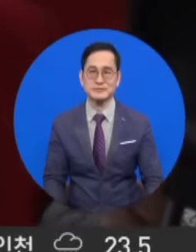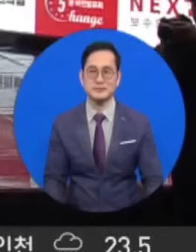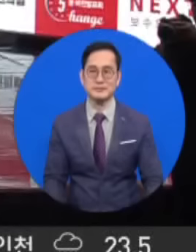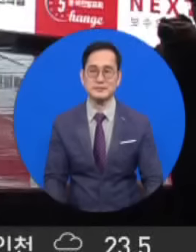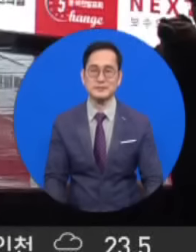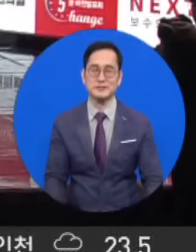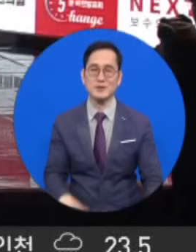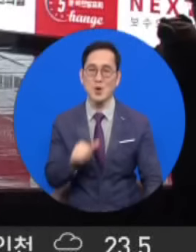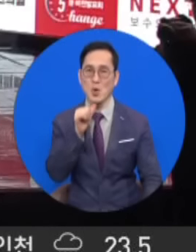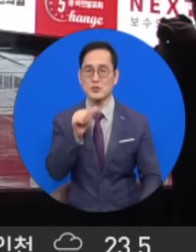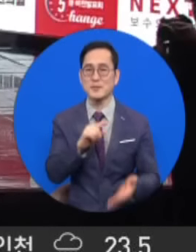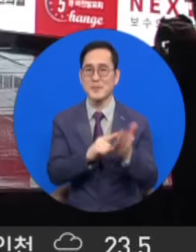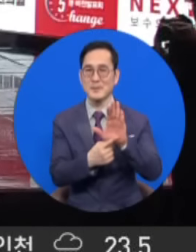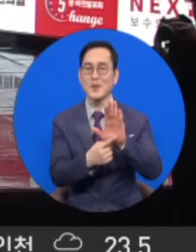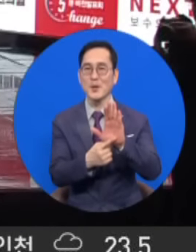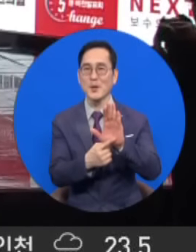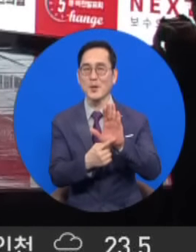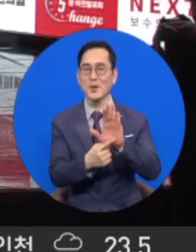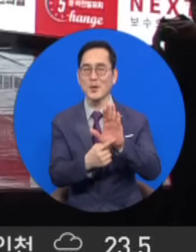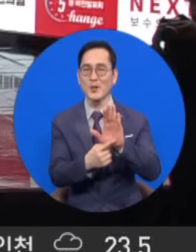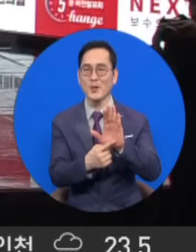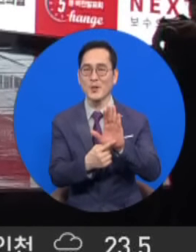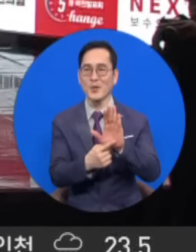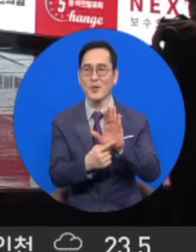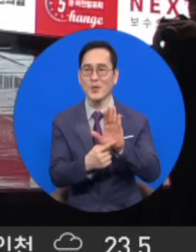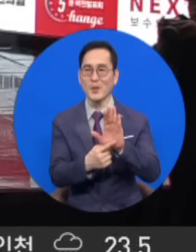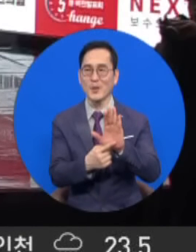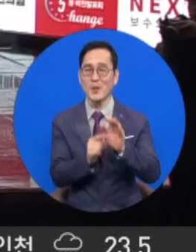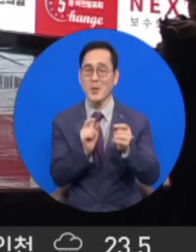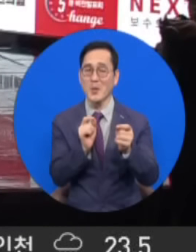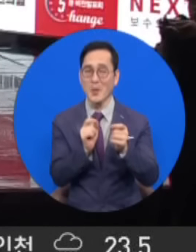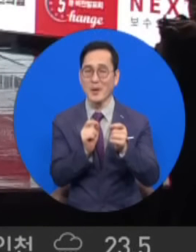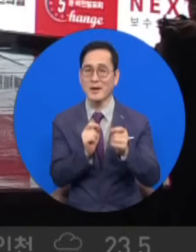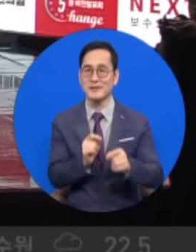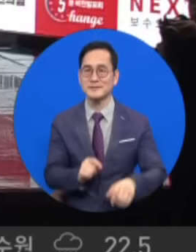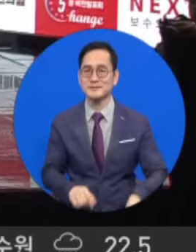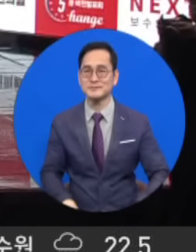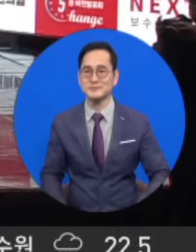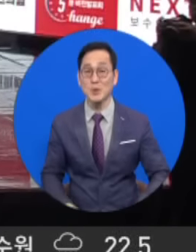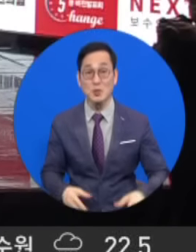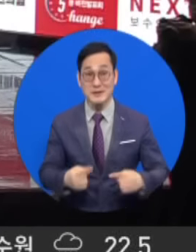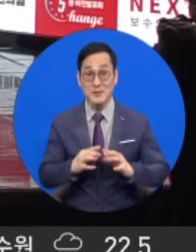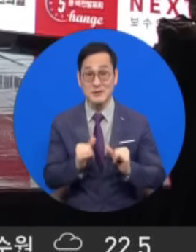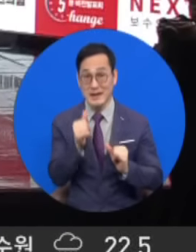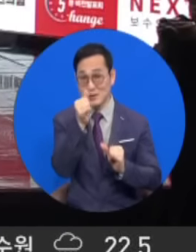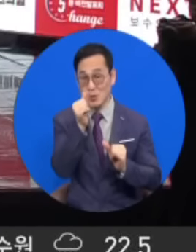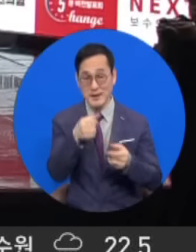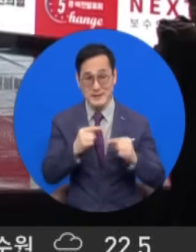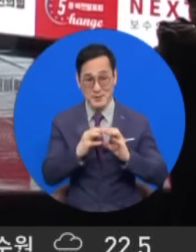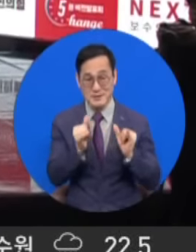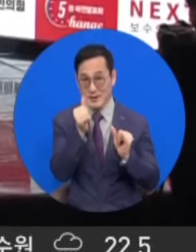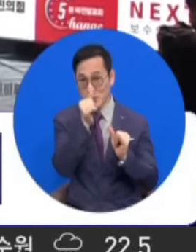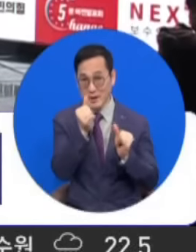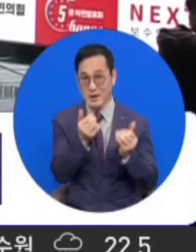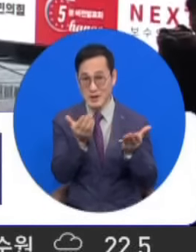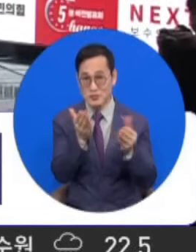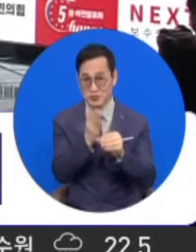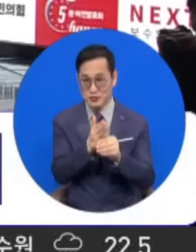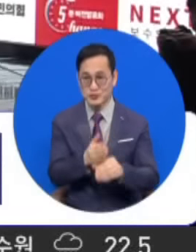발표회가 시작됐습니다. 성일종 의원 모습도 보이고요. 사회자가 참석자들을 호명하고 있는 그런